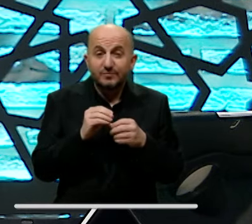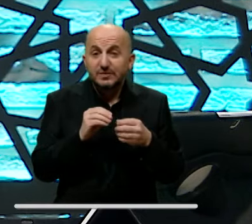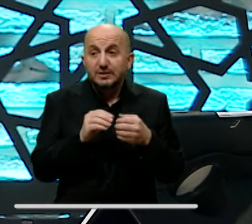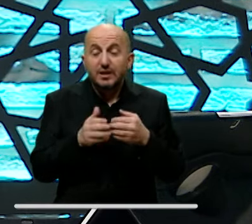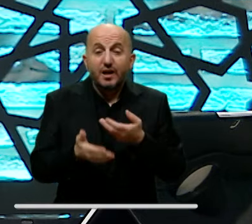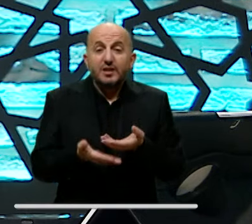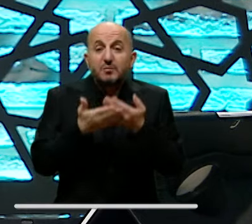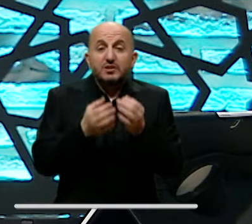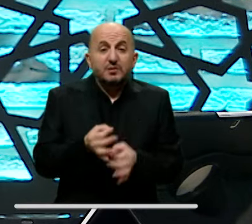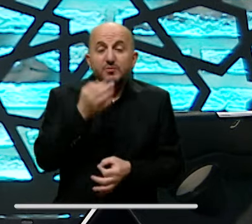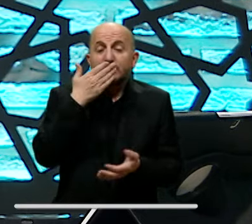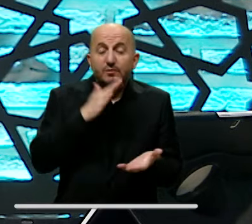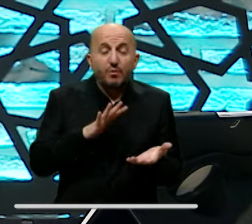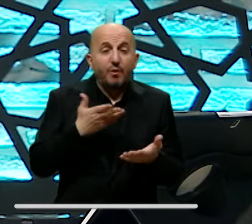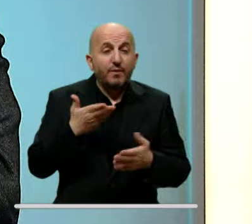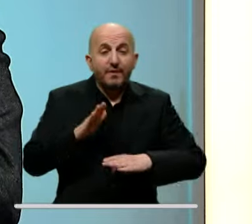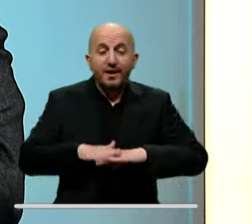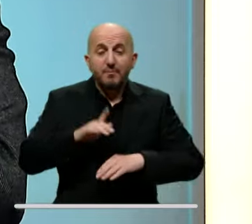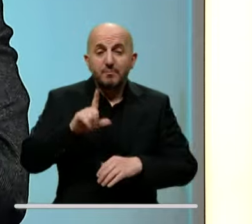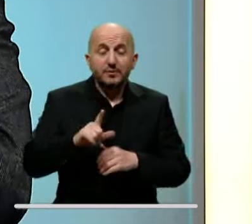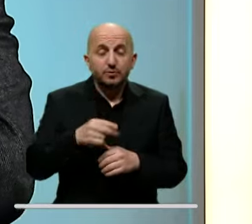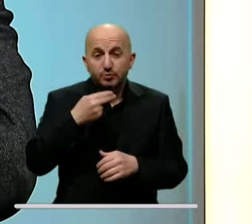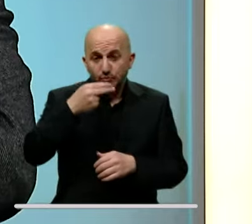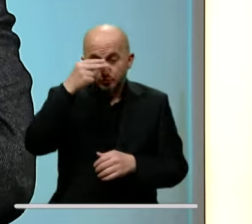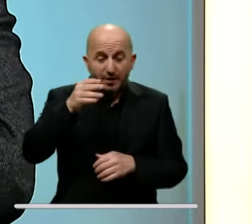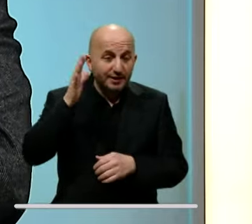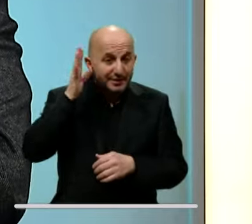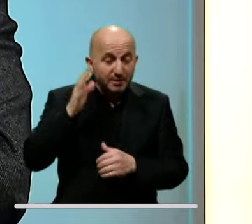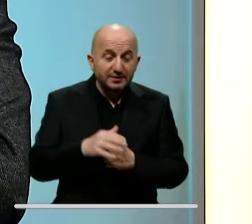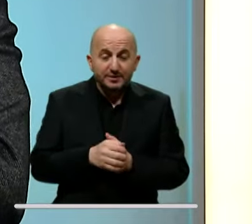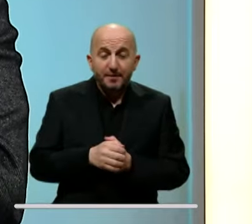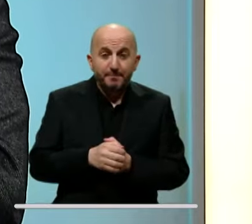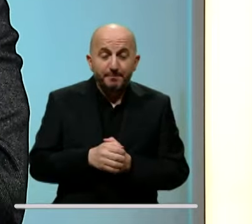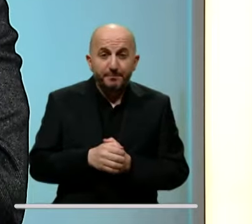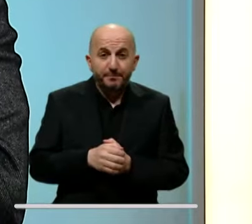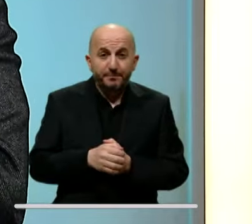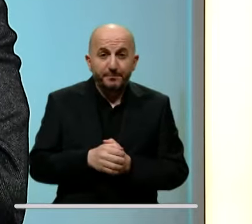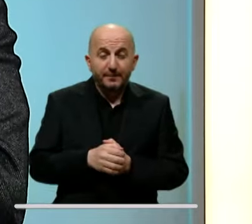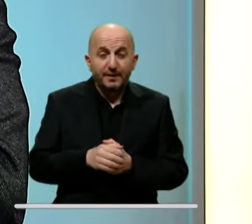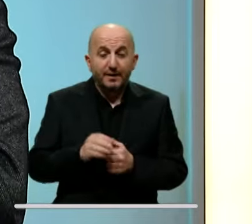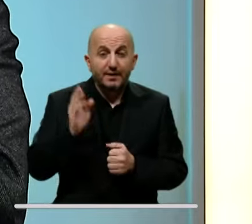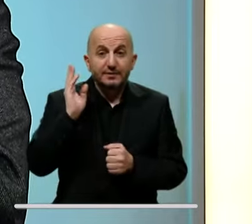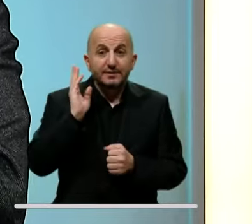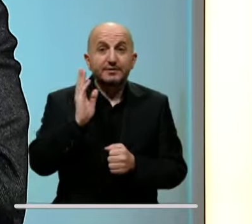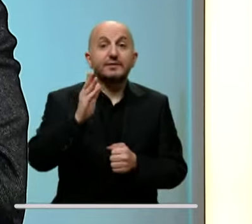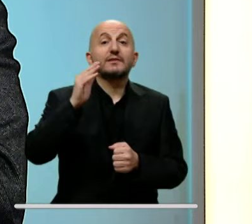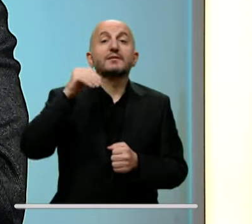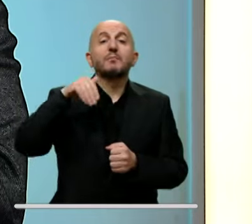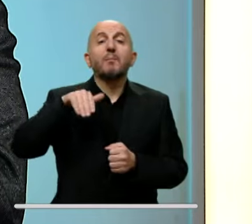edecek biri de yok yanında Ne dersiniz Evet şimdi cuma namazına Eee gitmemeyi